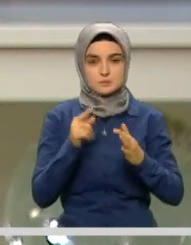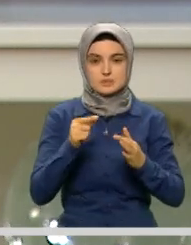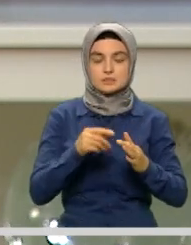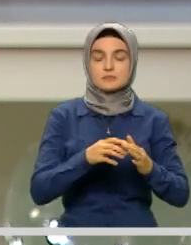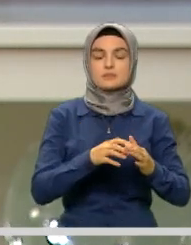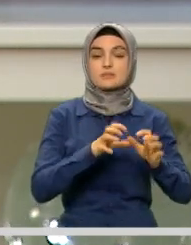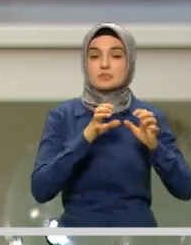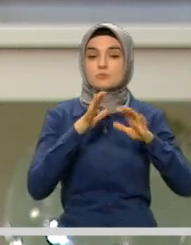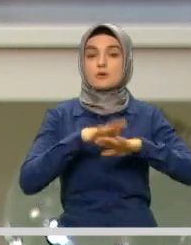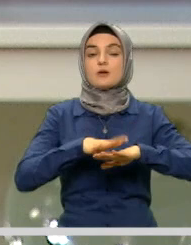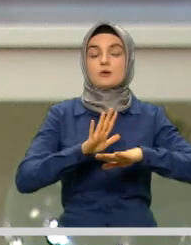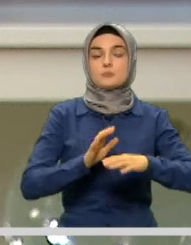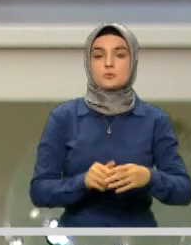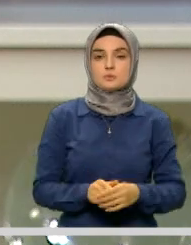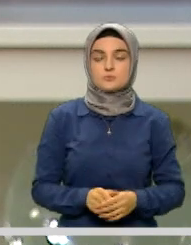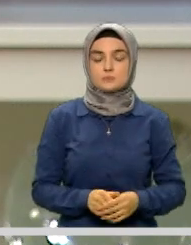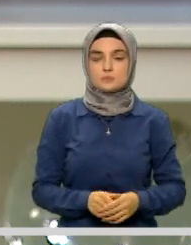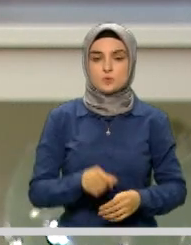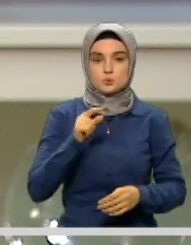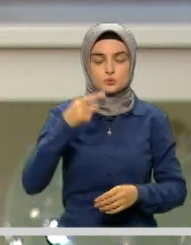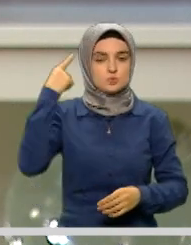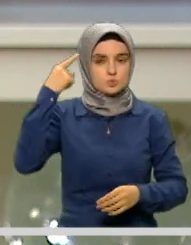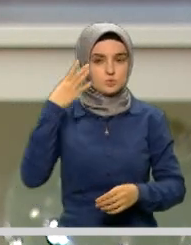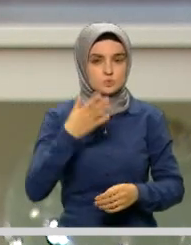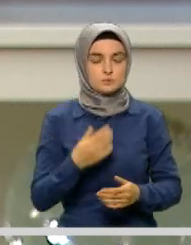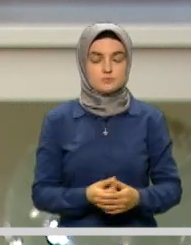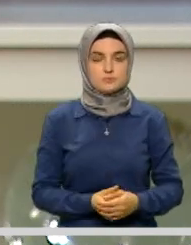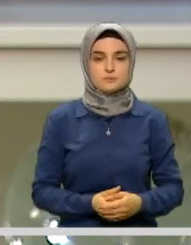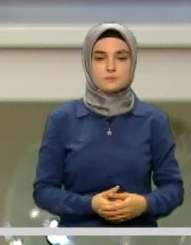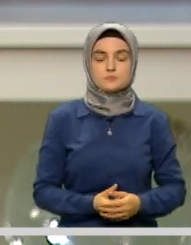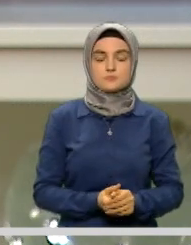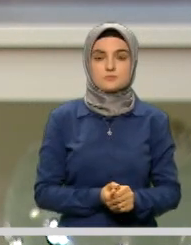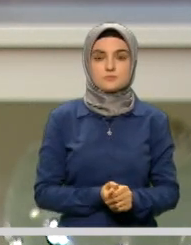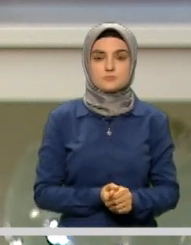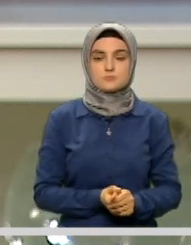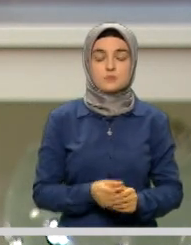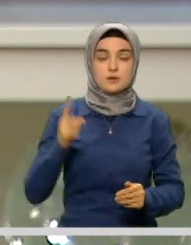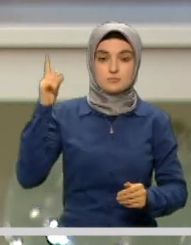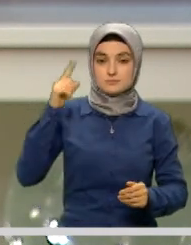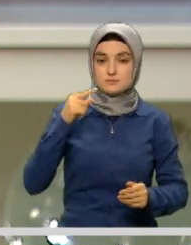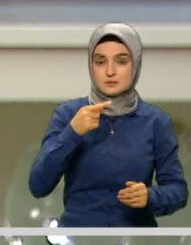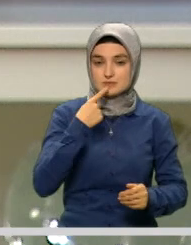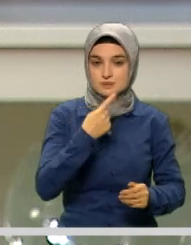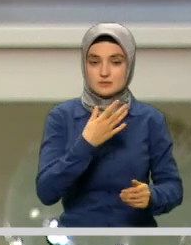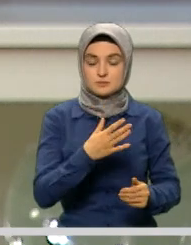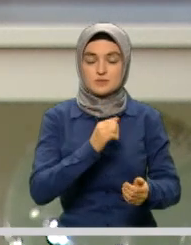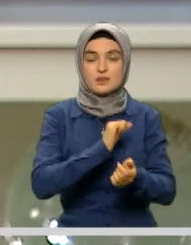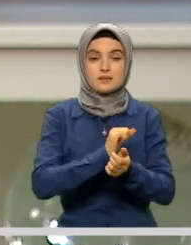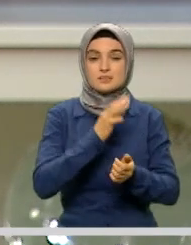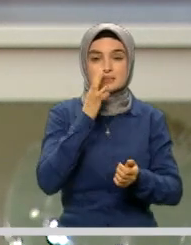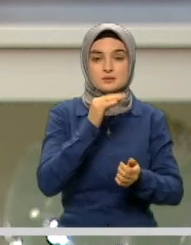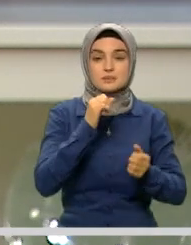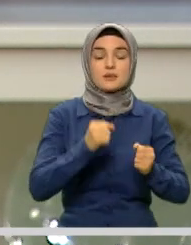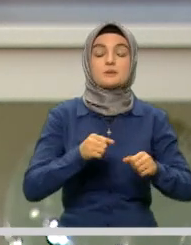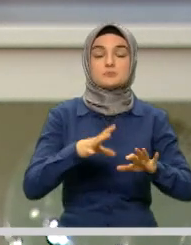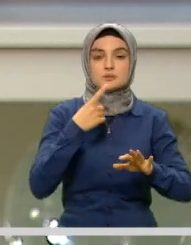savunma yapmıyorlar. Evet. Biz orada mesela ben şunu düşünürdüm hocam. Yani ama Rabbim sen demiştin ailenden kimse evet. kalmayacak ama Hazreti Nuh böyle bir